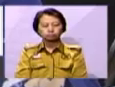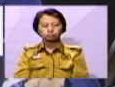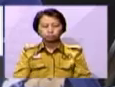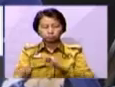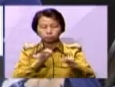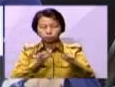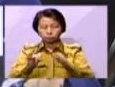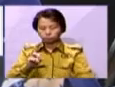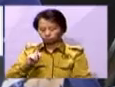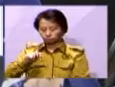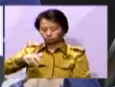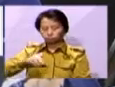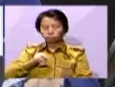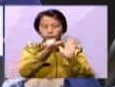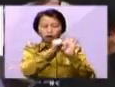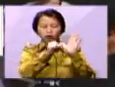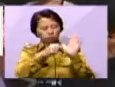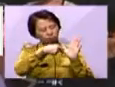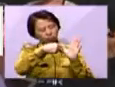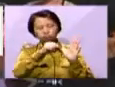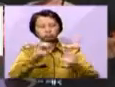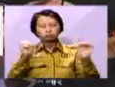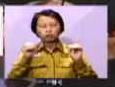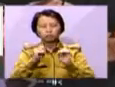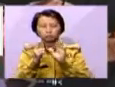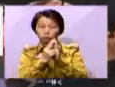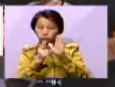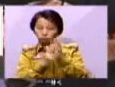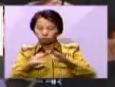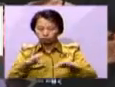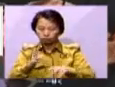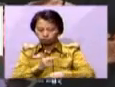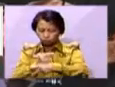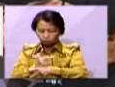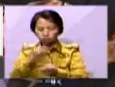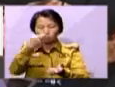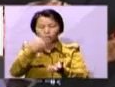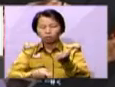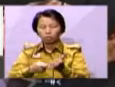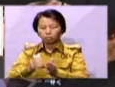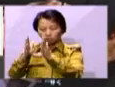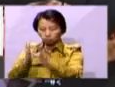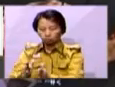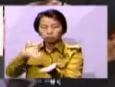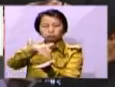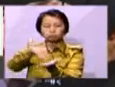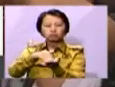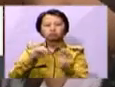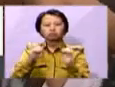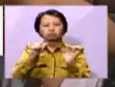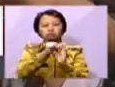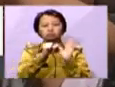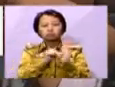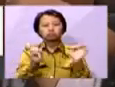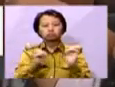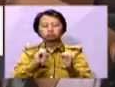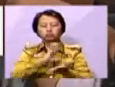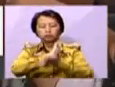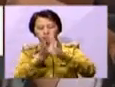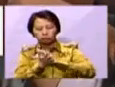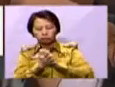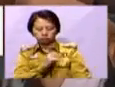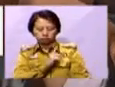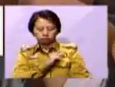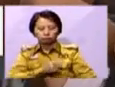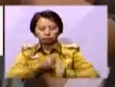Jelas beliau, akta sedia ada tidak meliputi undang-undang untuk membuat kawalan harga terhadap orang tengah atau kartel. Sehubungan itu,